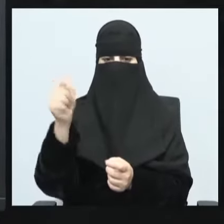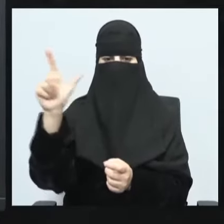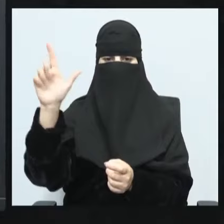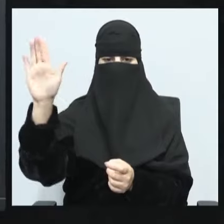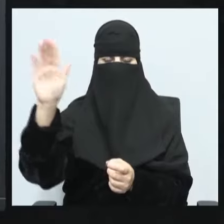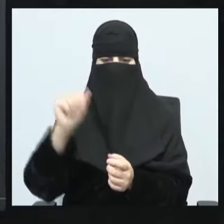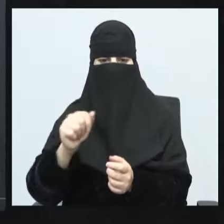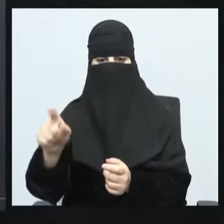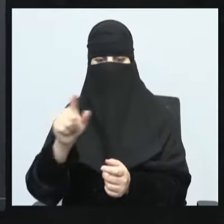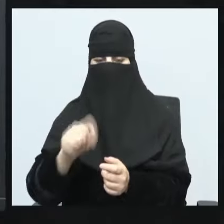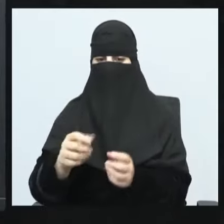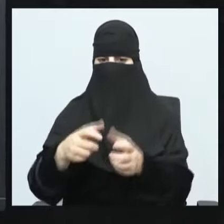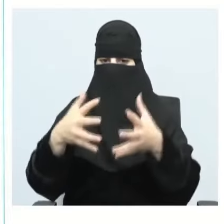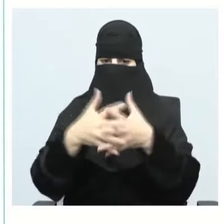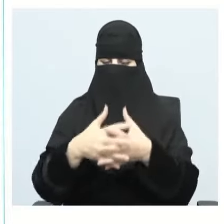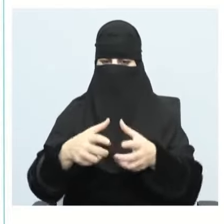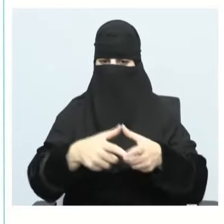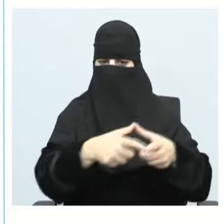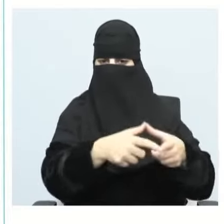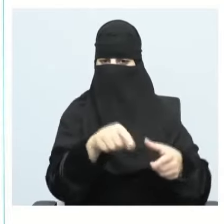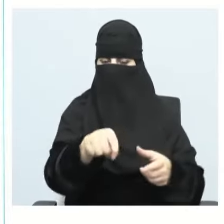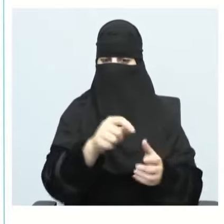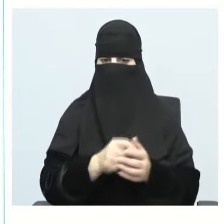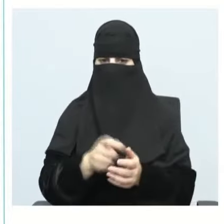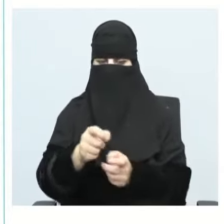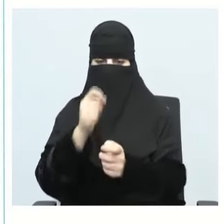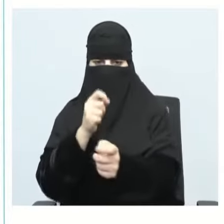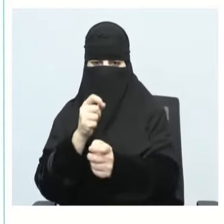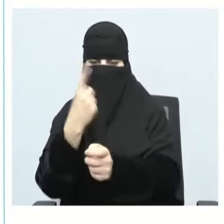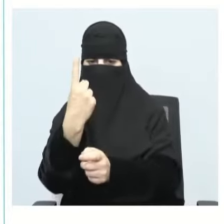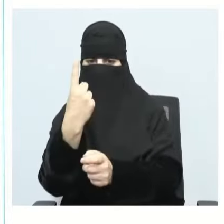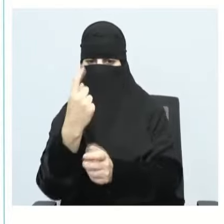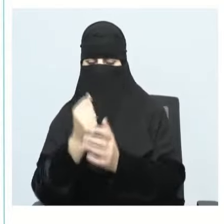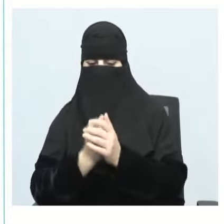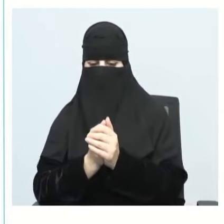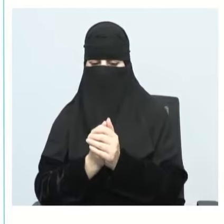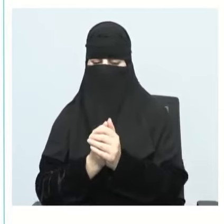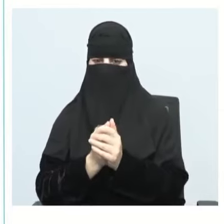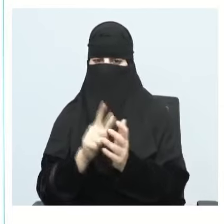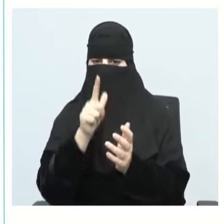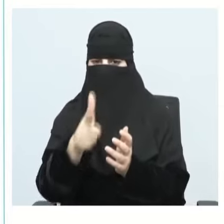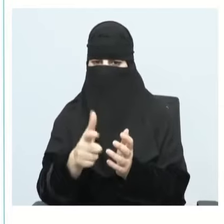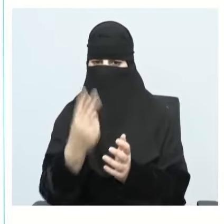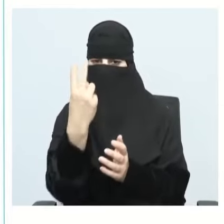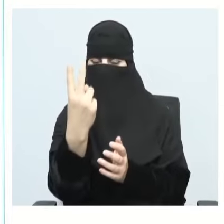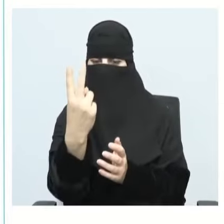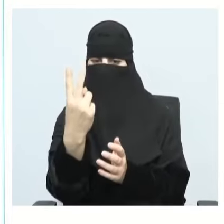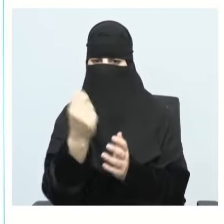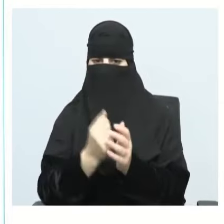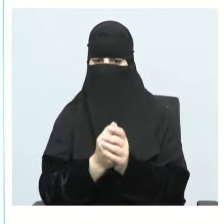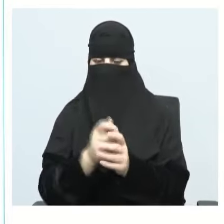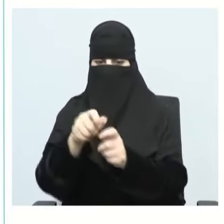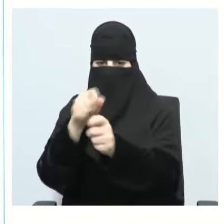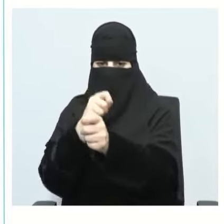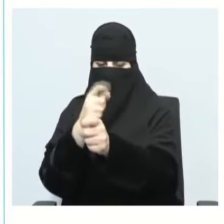طيبون في في اي مجموعه افترض ان اطلق هنا لما اطلق هنا الان سهم واحد باقي للسهم نحنا السهمين الان